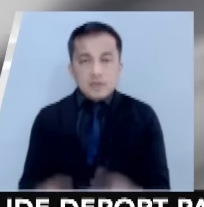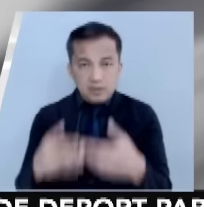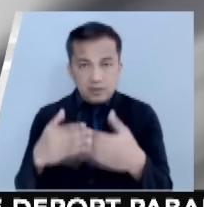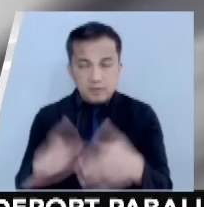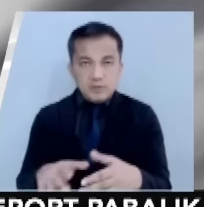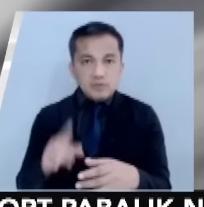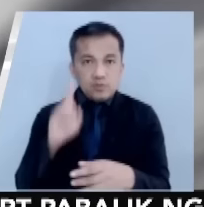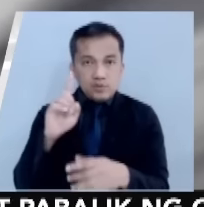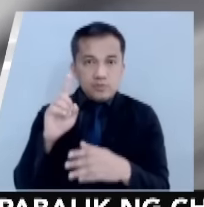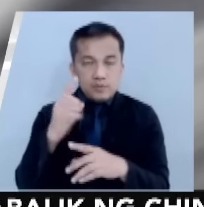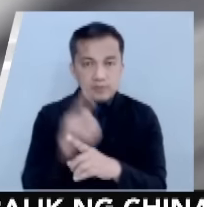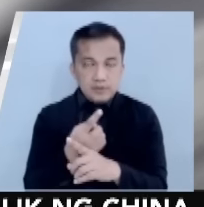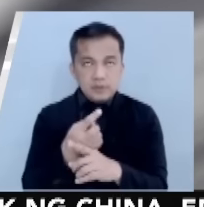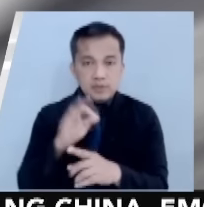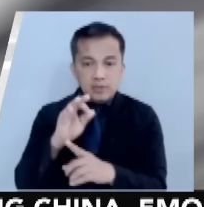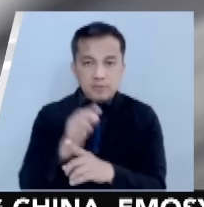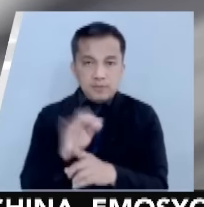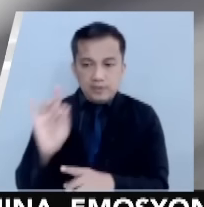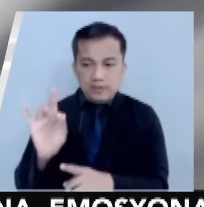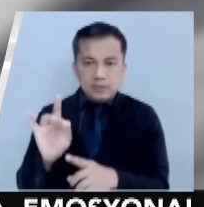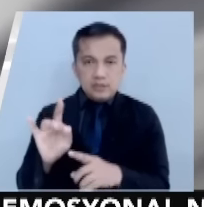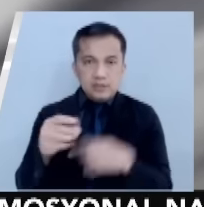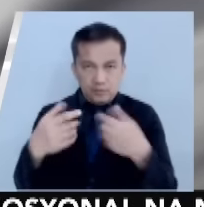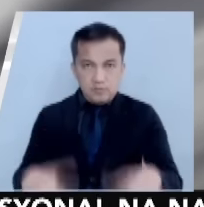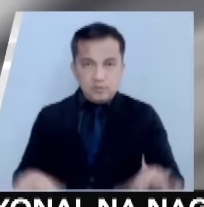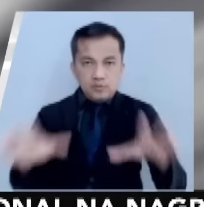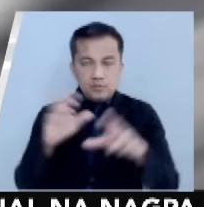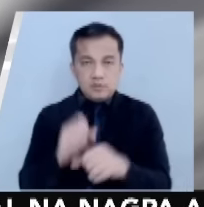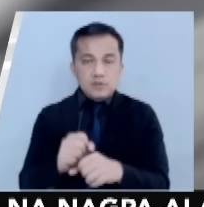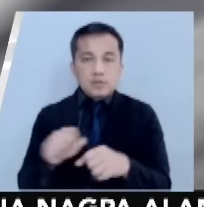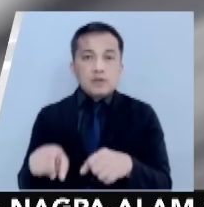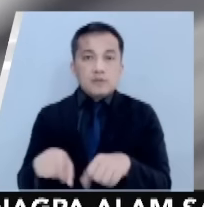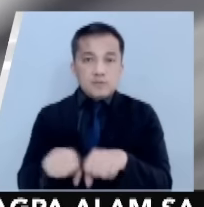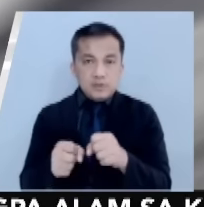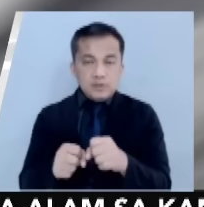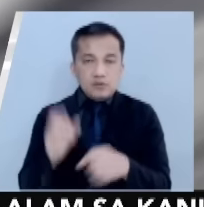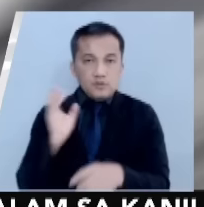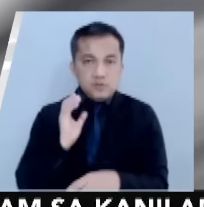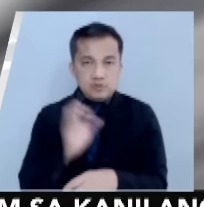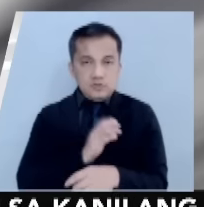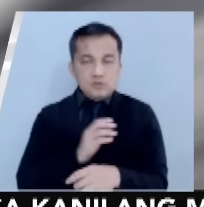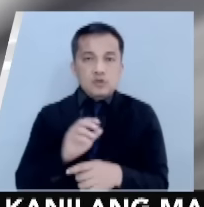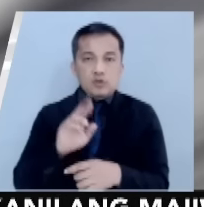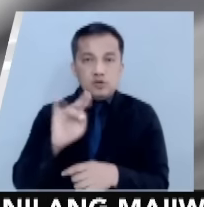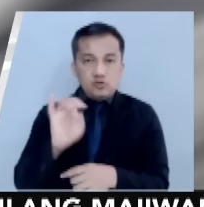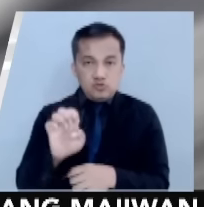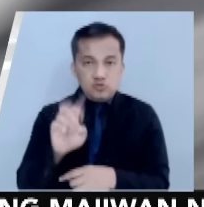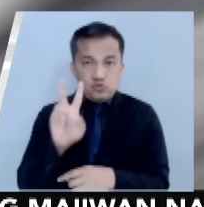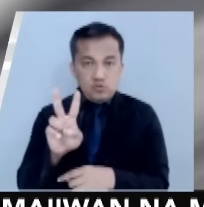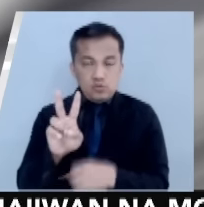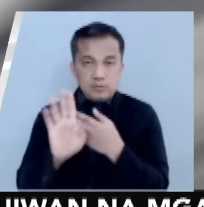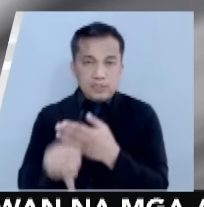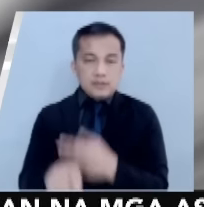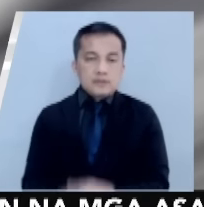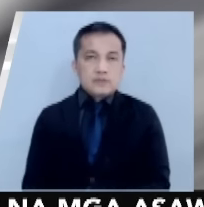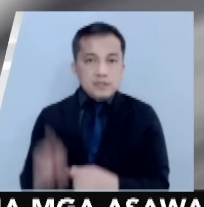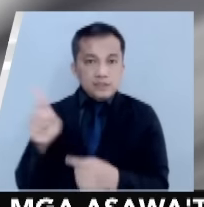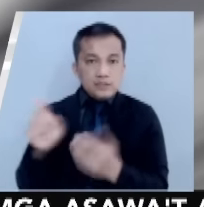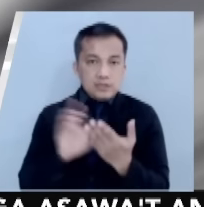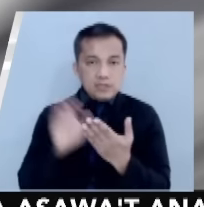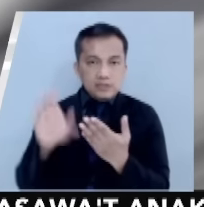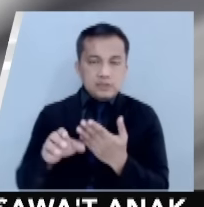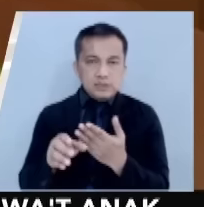o sa February 8, adjourned na muli ang Kongreso at sa June 2 na ang resumption. Sa ganitong kalendaryo, isisiksik ang